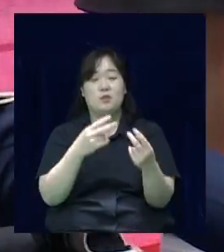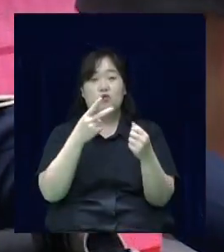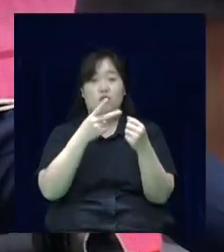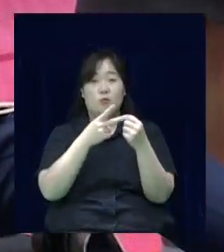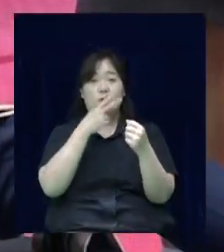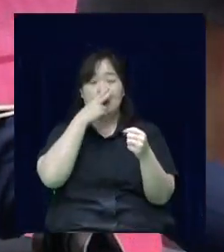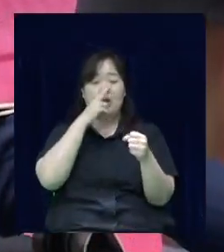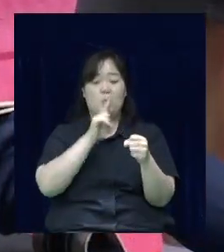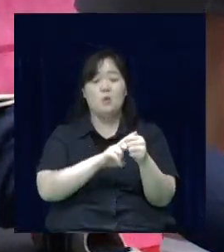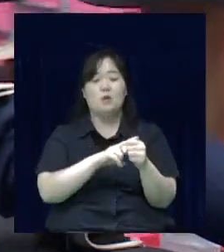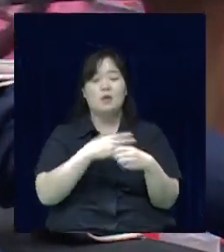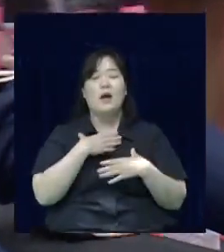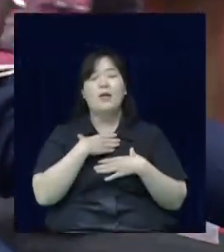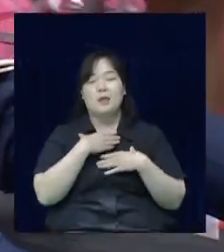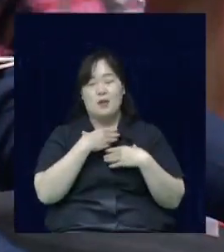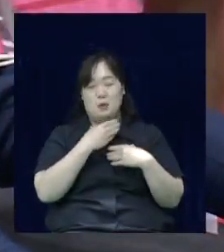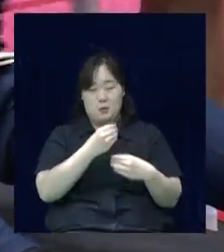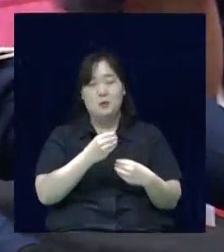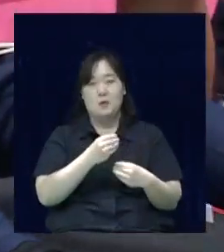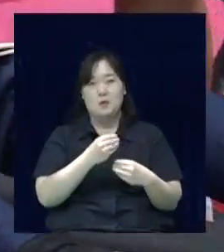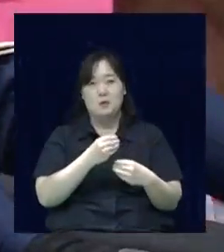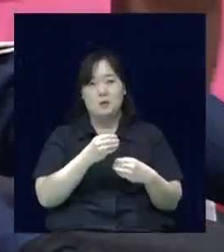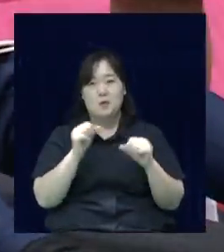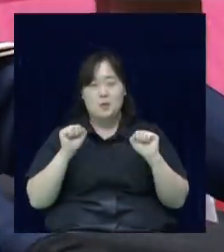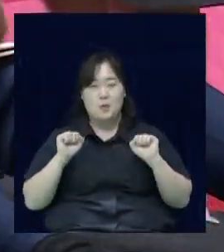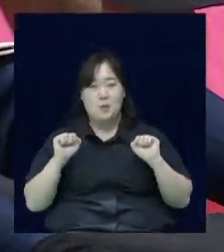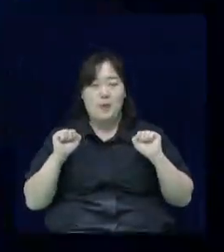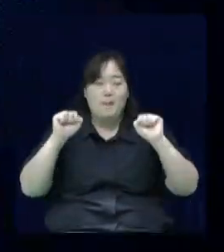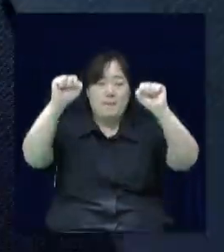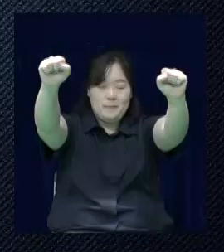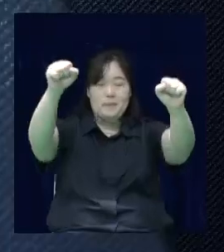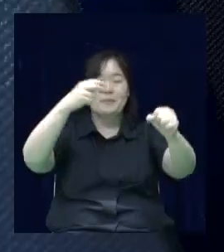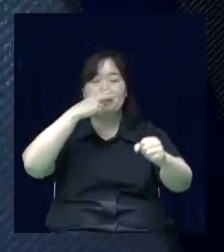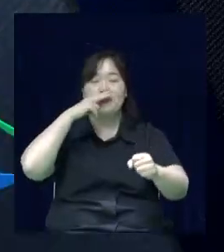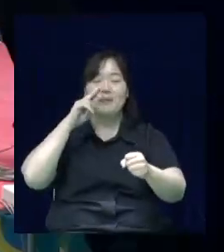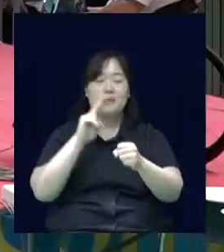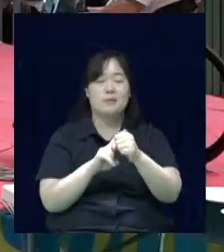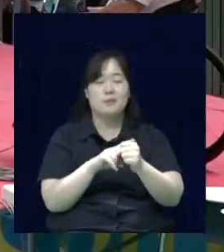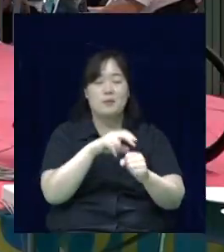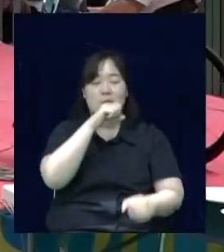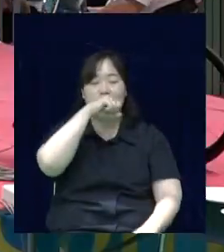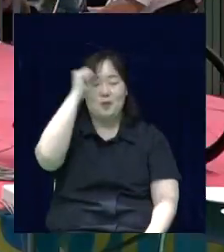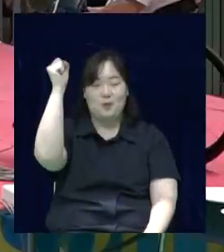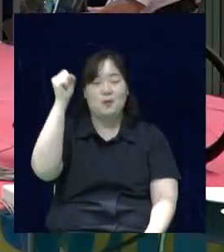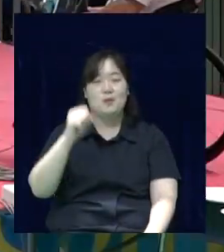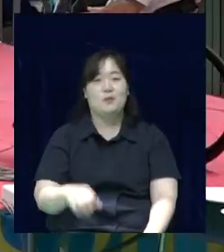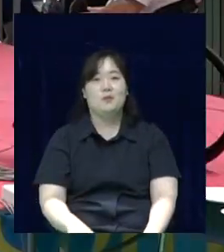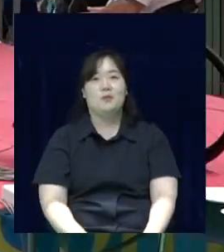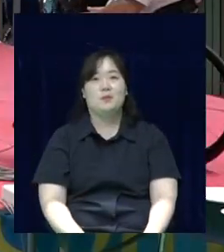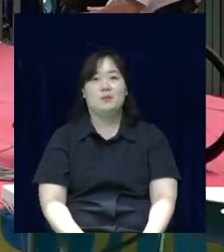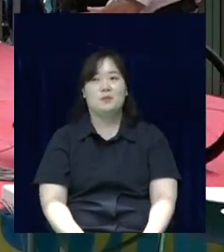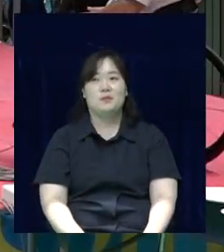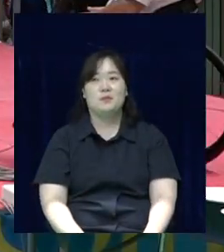시도에서는 또 안정적으로 또 리프팅을 보여줬던 박영서 선수였습니다.